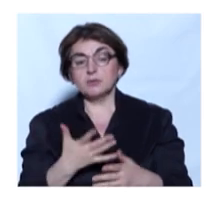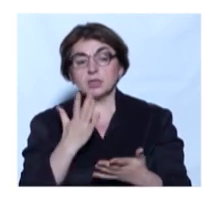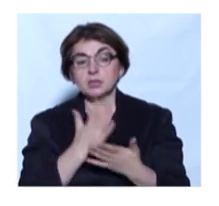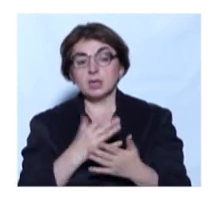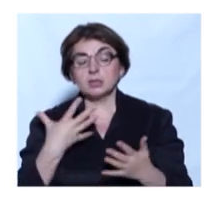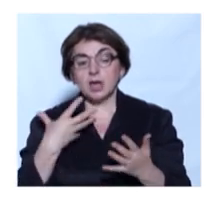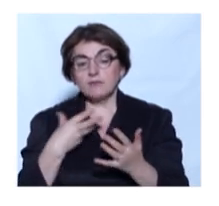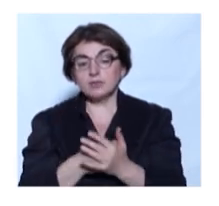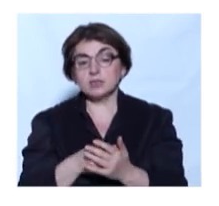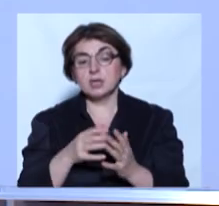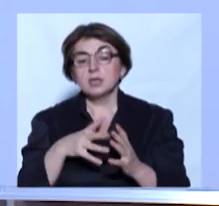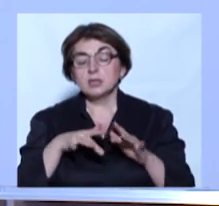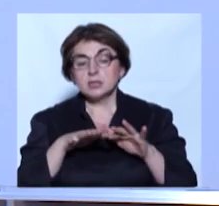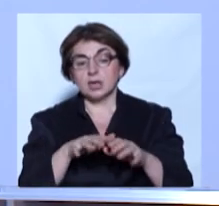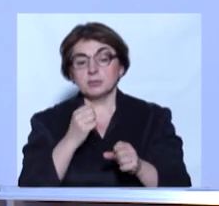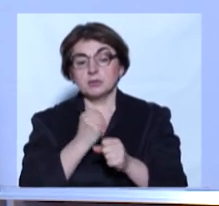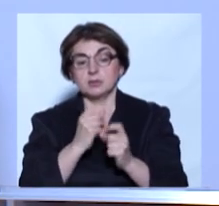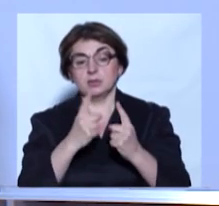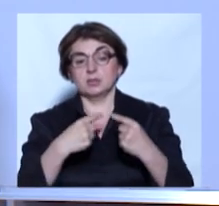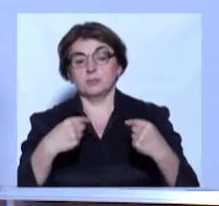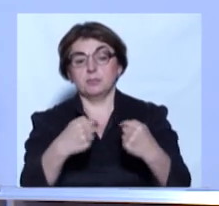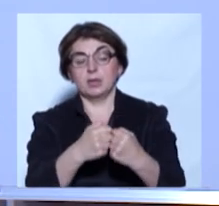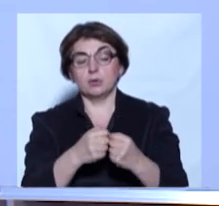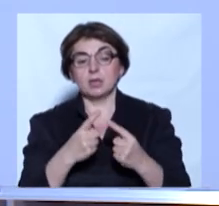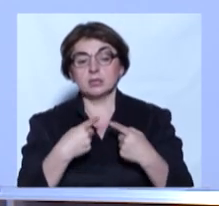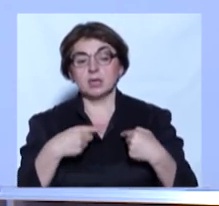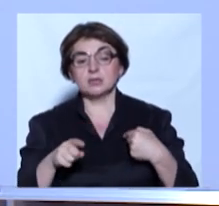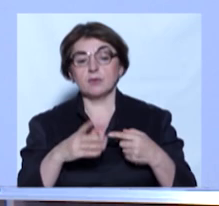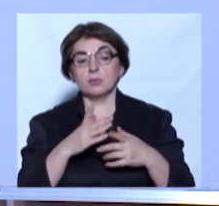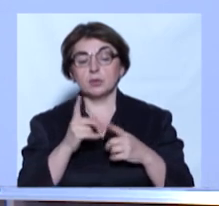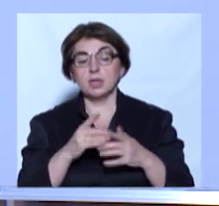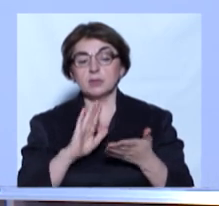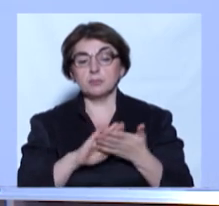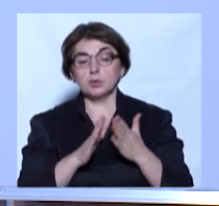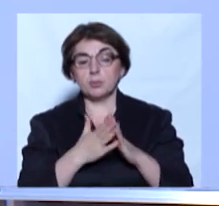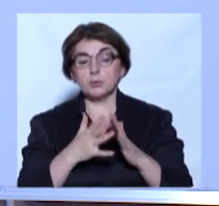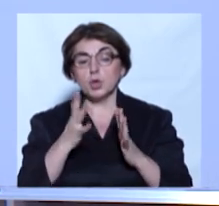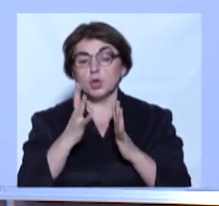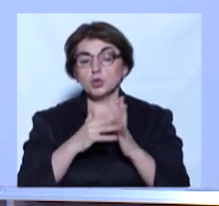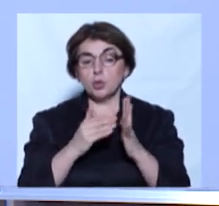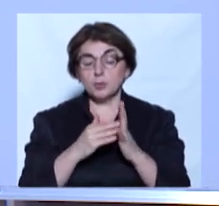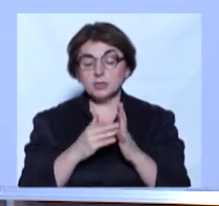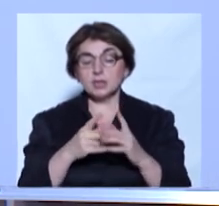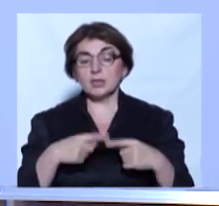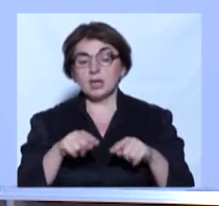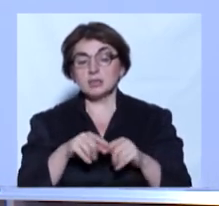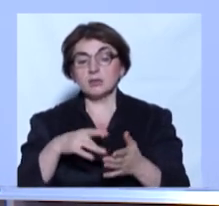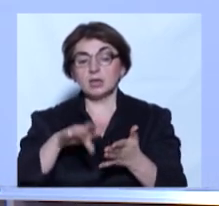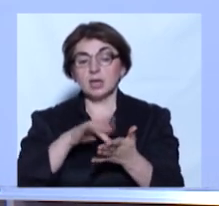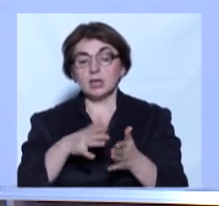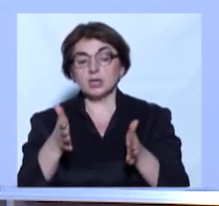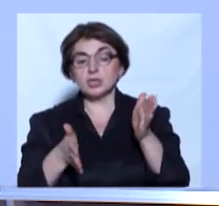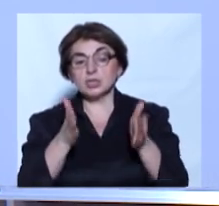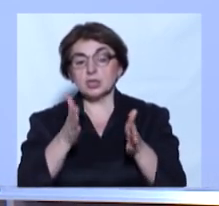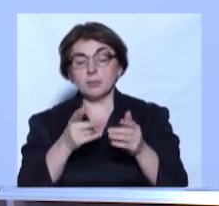გააჩნია თავისი დასაქმების და საქმიანობის სფერო. ასევე განსხვავებულია, რა თქმა უნდა, სიტუაცია სოფლისა და ქალაქის მიხედვით და აი ახლა აქ მე მინდა